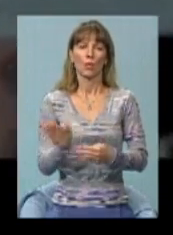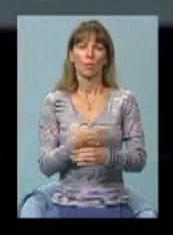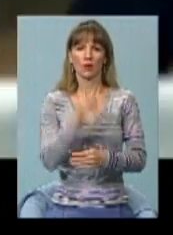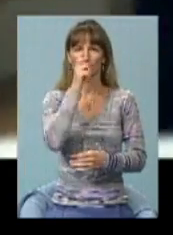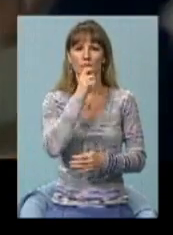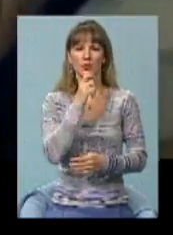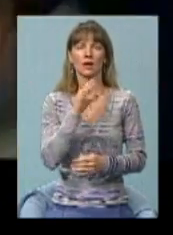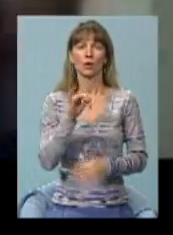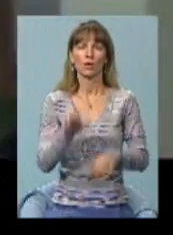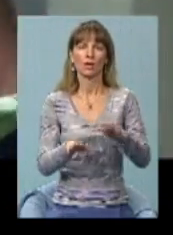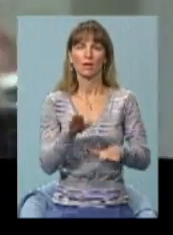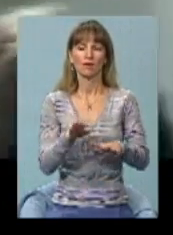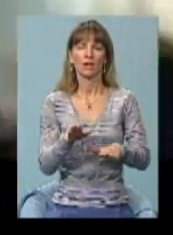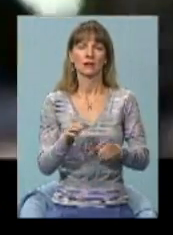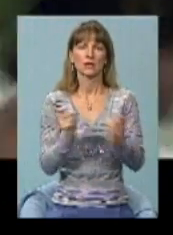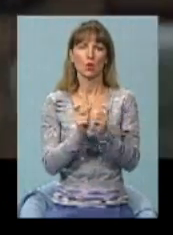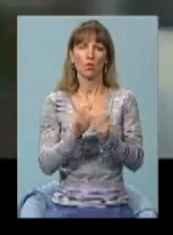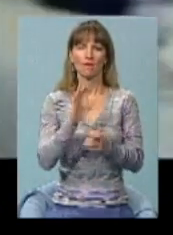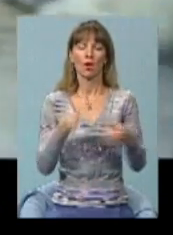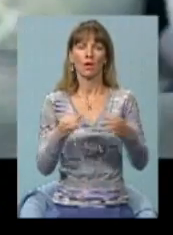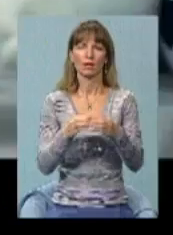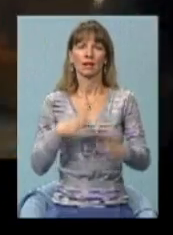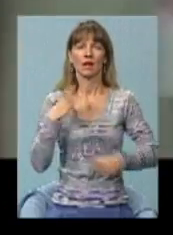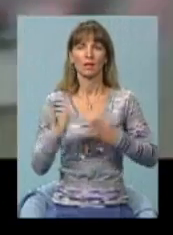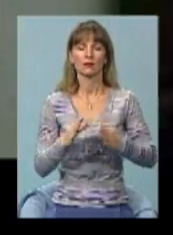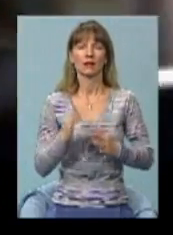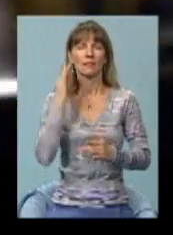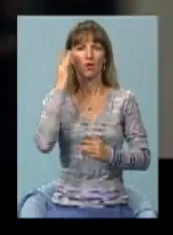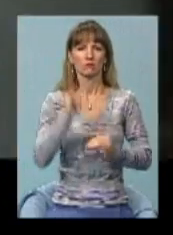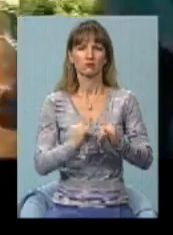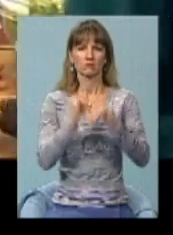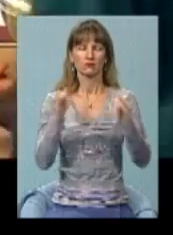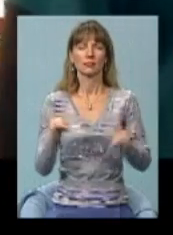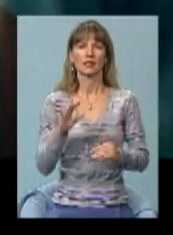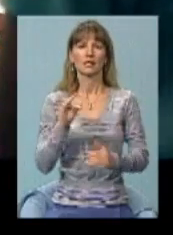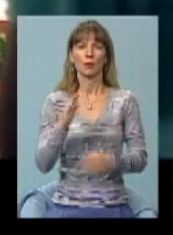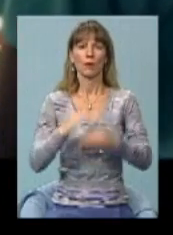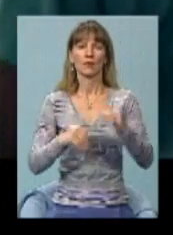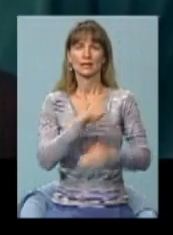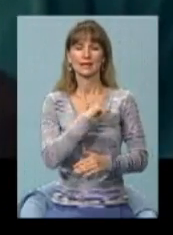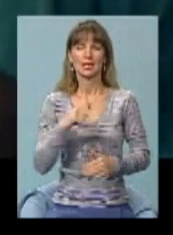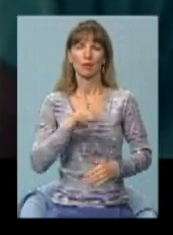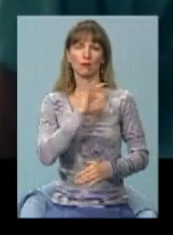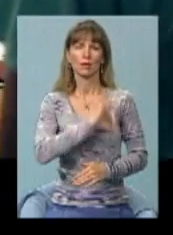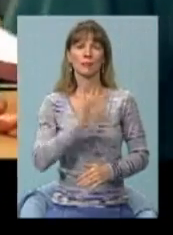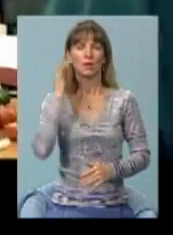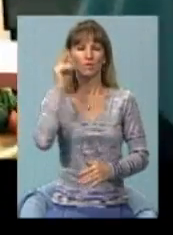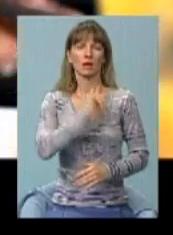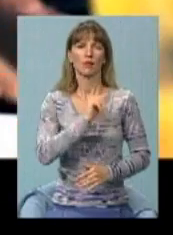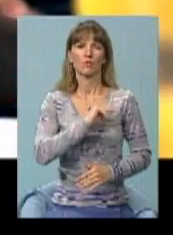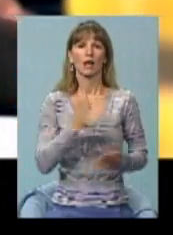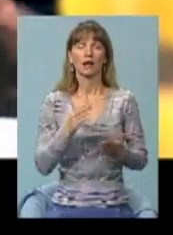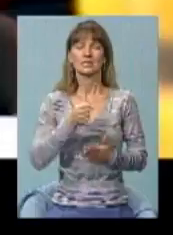конфлікт у колективі, провести тренінг творчого зростання і професійної самореалізації. Психологи працюють